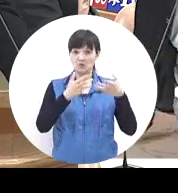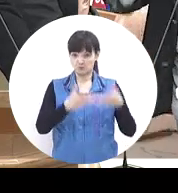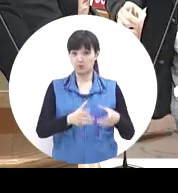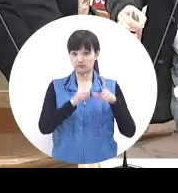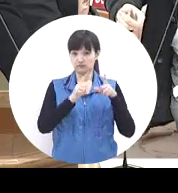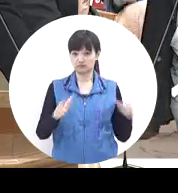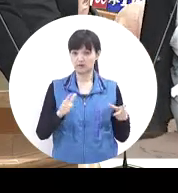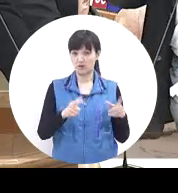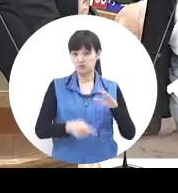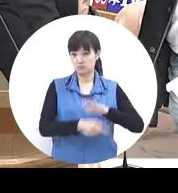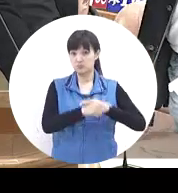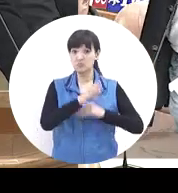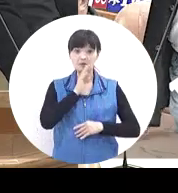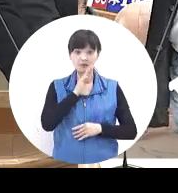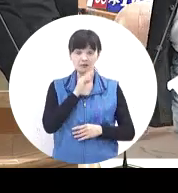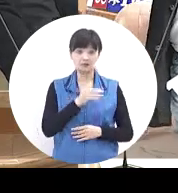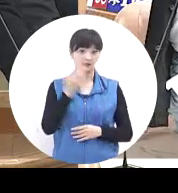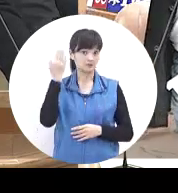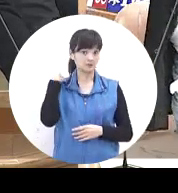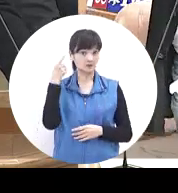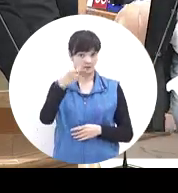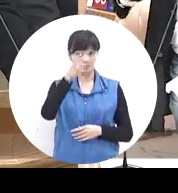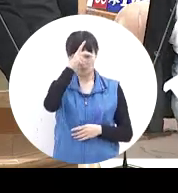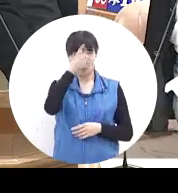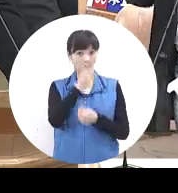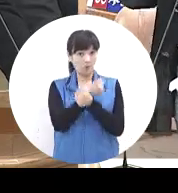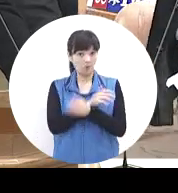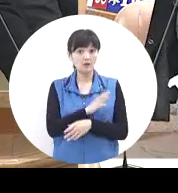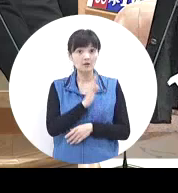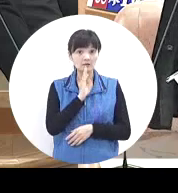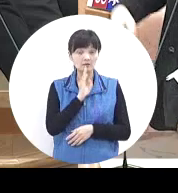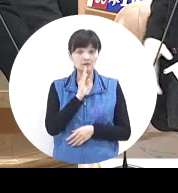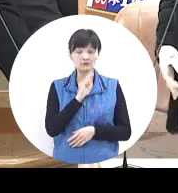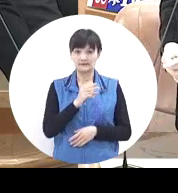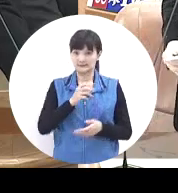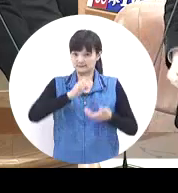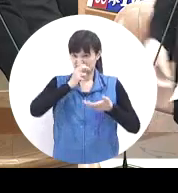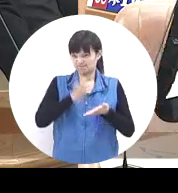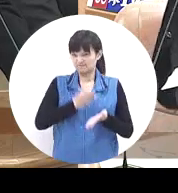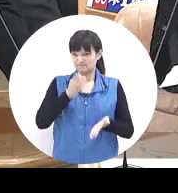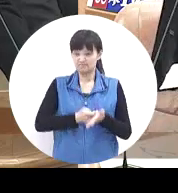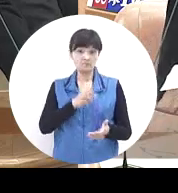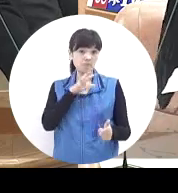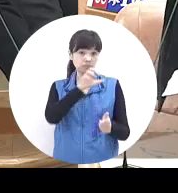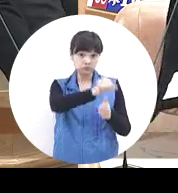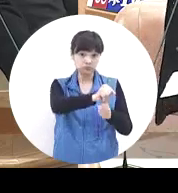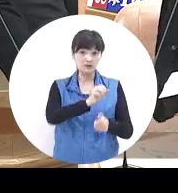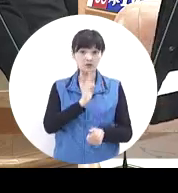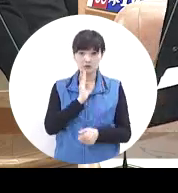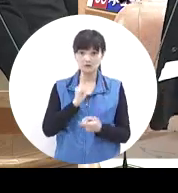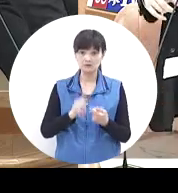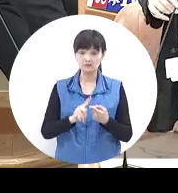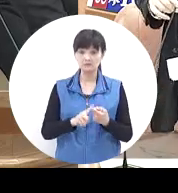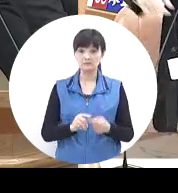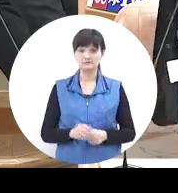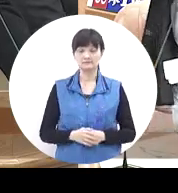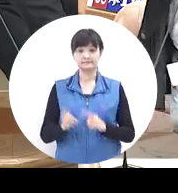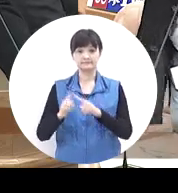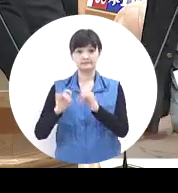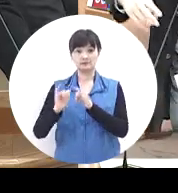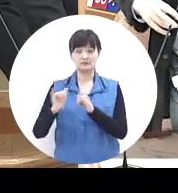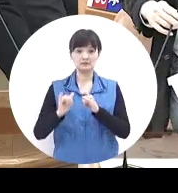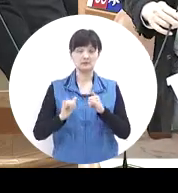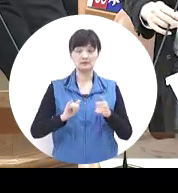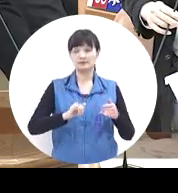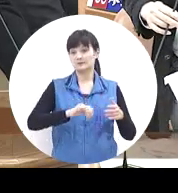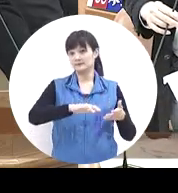以这个东西，你过去当刑警的时候，当警察的时候，一定是严办嘛，对不对？人民当然不能抢劫，政府可